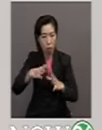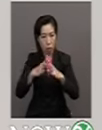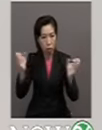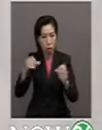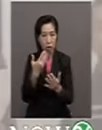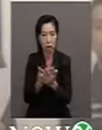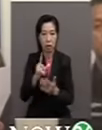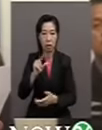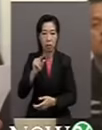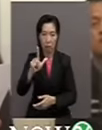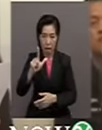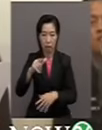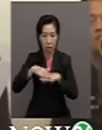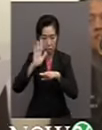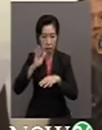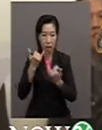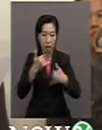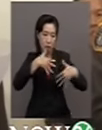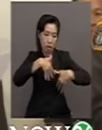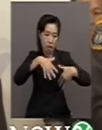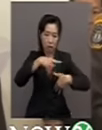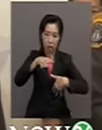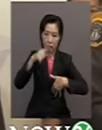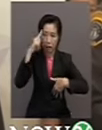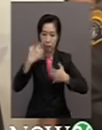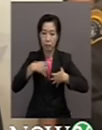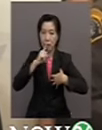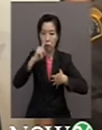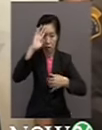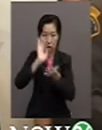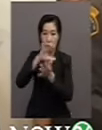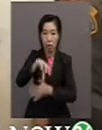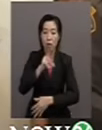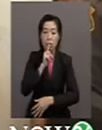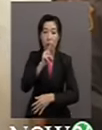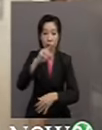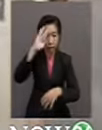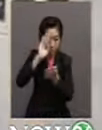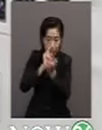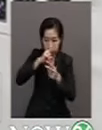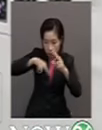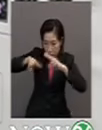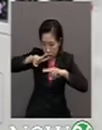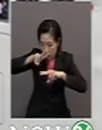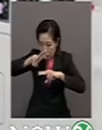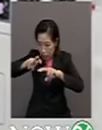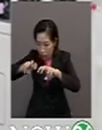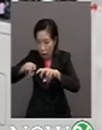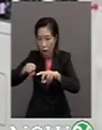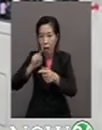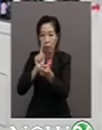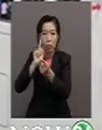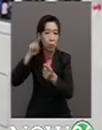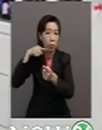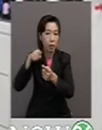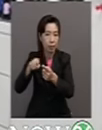20ล้านบาทผู้เสียหายก็เดินทางมาแจ้งความฮะกระทั่งชุดสืบสวนไปสืบทราบว่านางสาวรุ่งรั